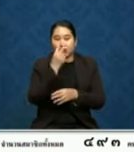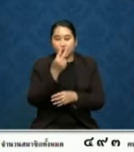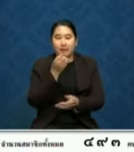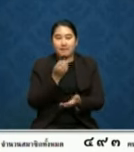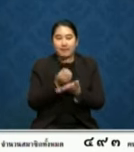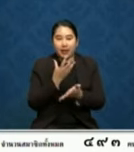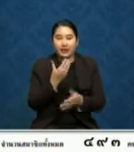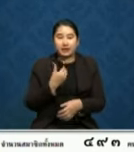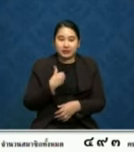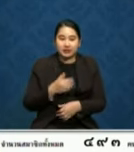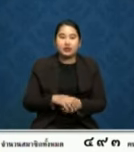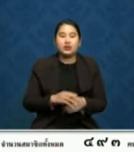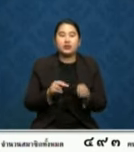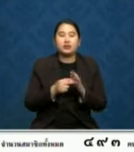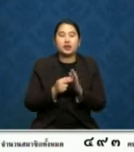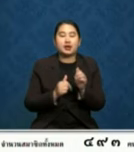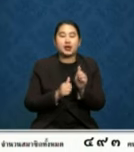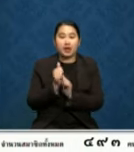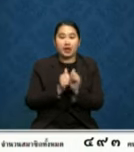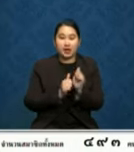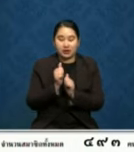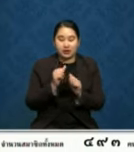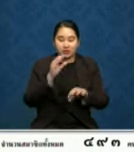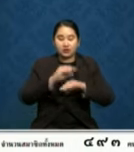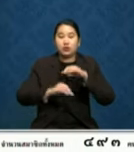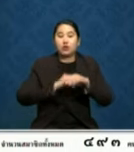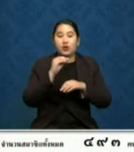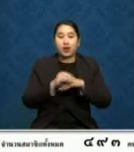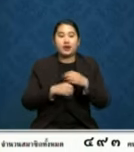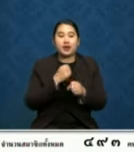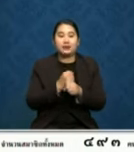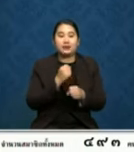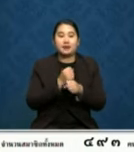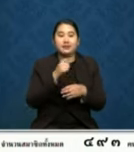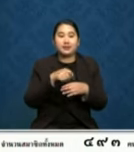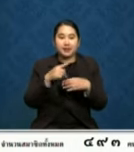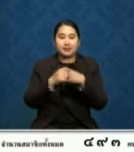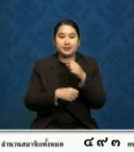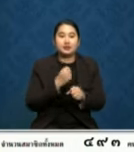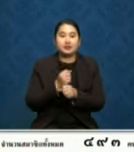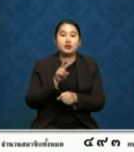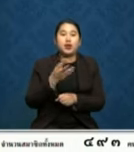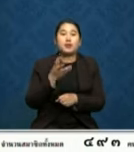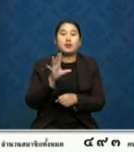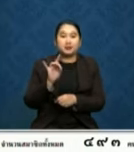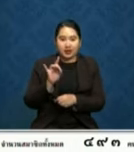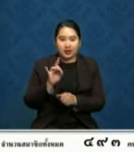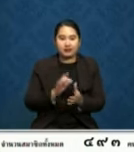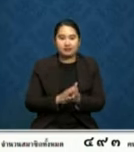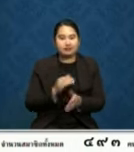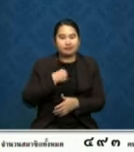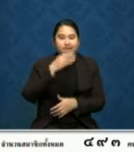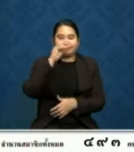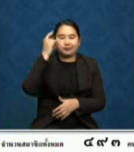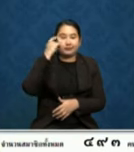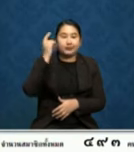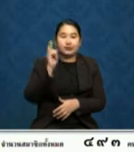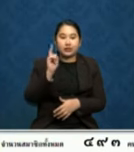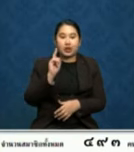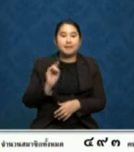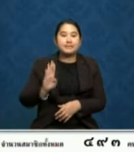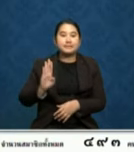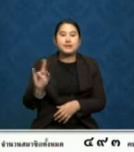มากแล้วแบบนี้การประกวดราคาเนี่ยโครงการทำแพลตฟอร์มในปี 68เนี่ยค่ะท่านประธานคิดว่าจะเป็น